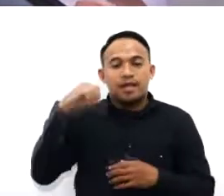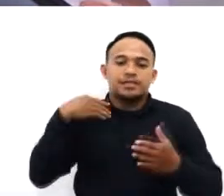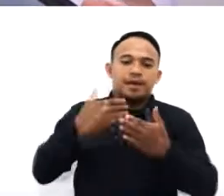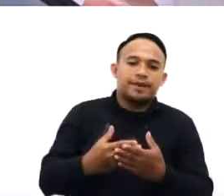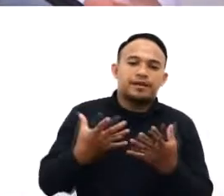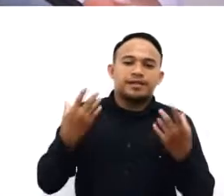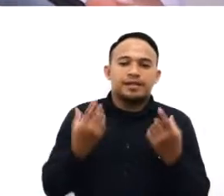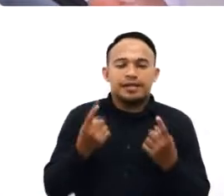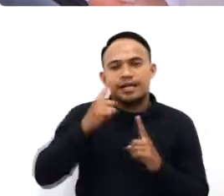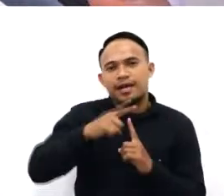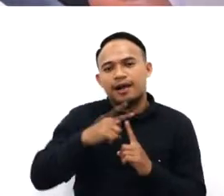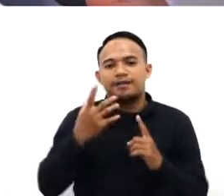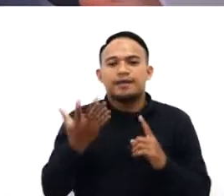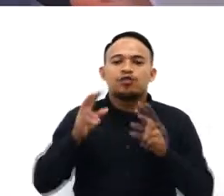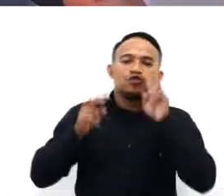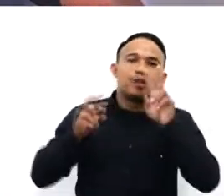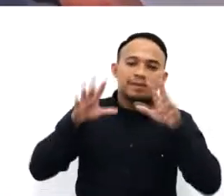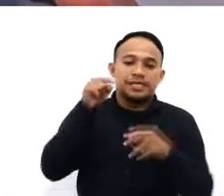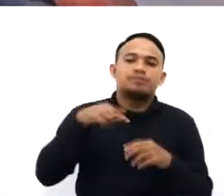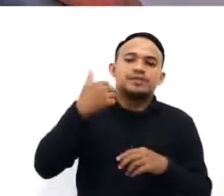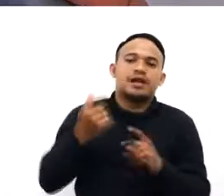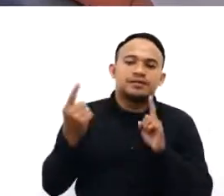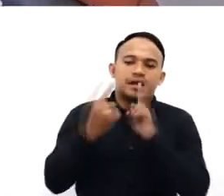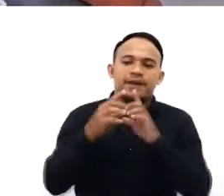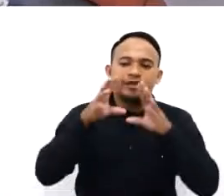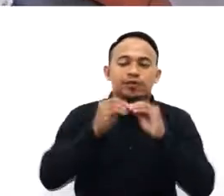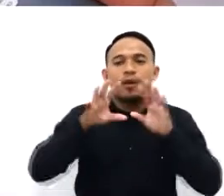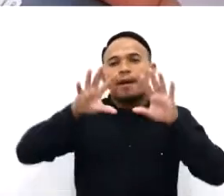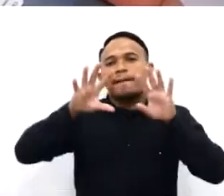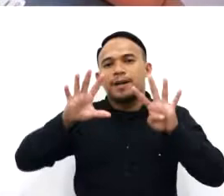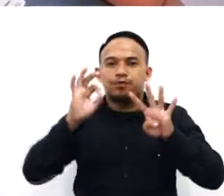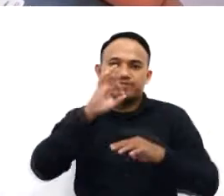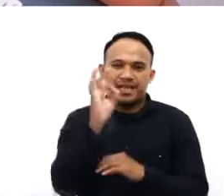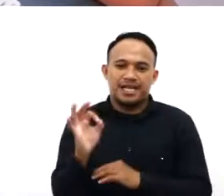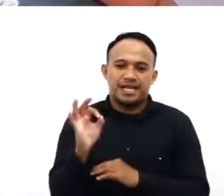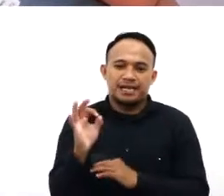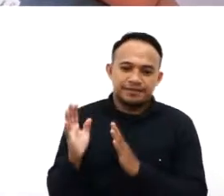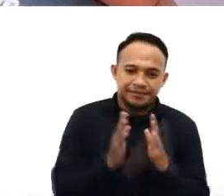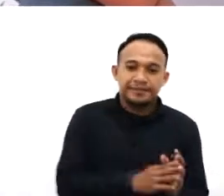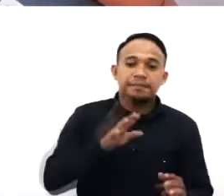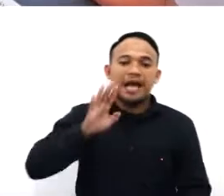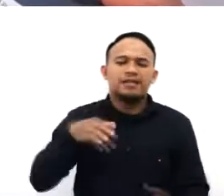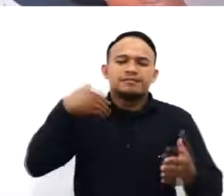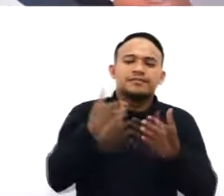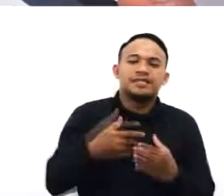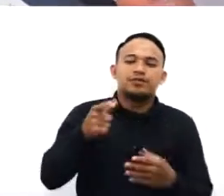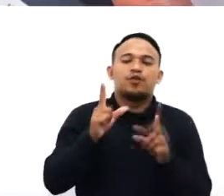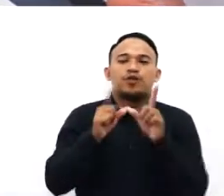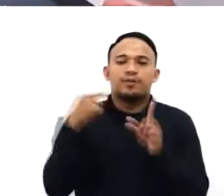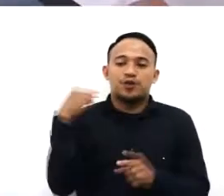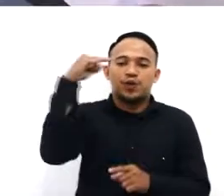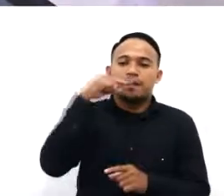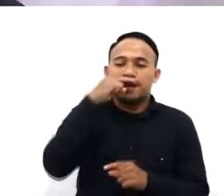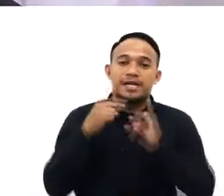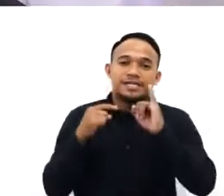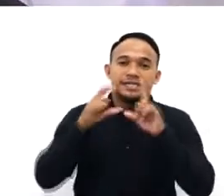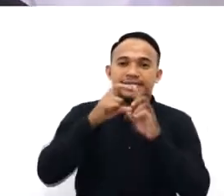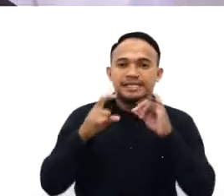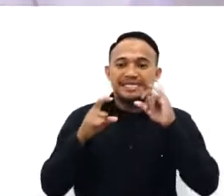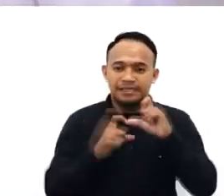diatur siang dan malam agar supaya sampai dengan tanggal 28